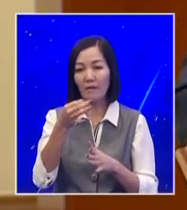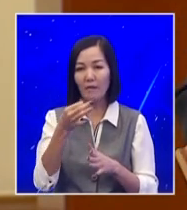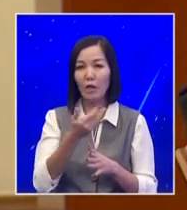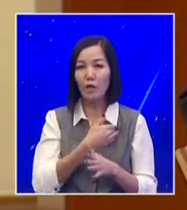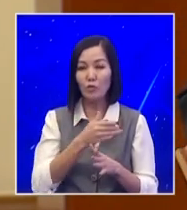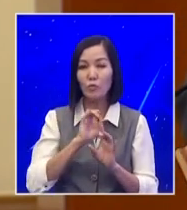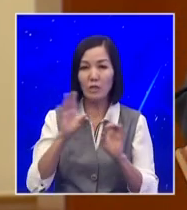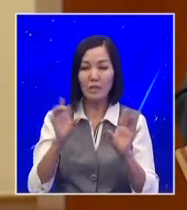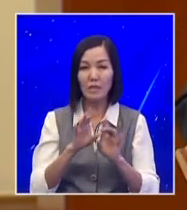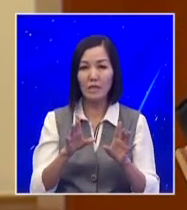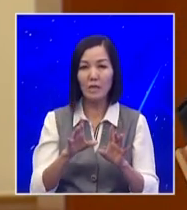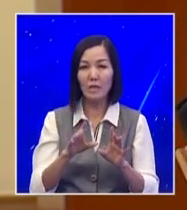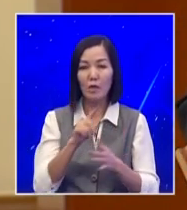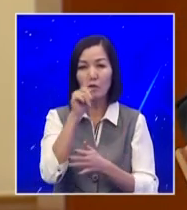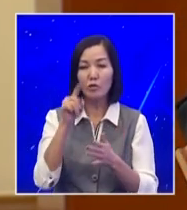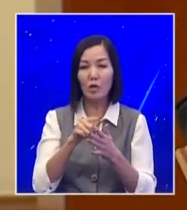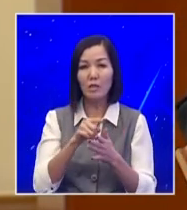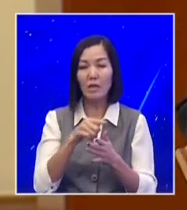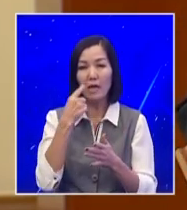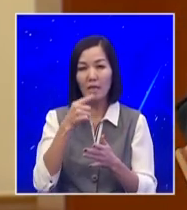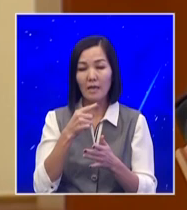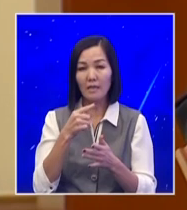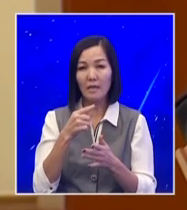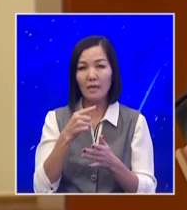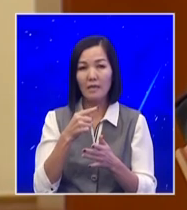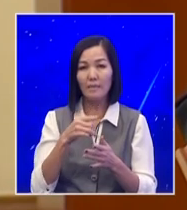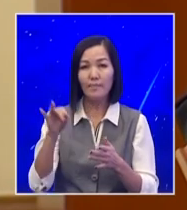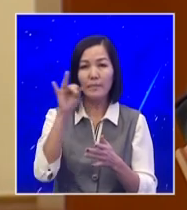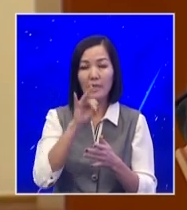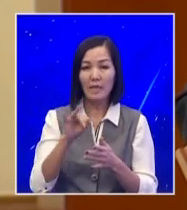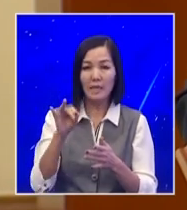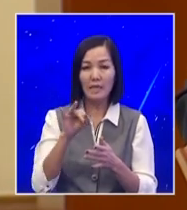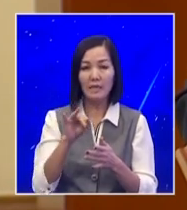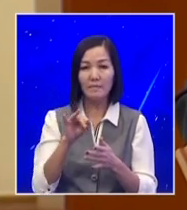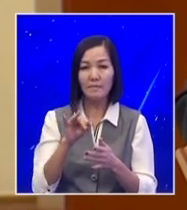Бұндай әрине сұрақтар көтерілген кезде ең біріншіден мына тарихи